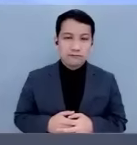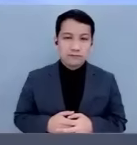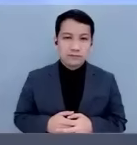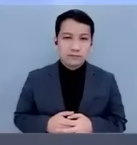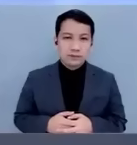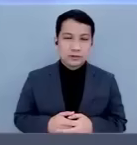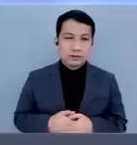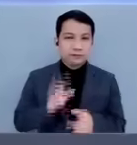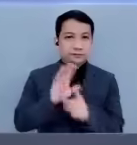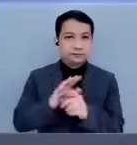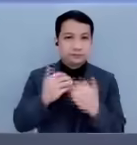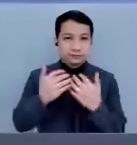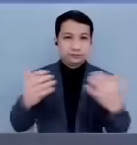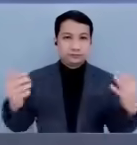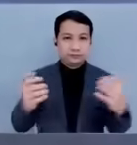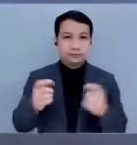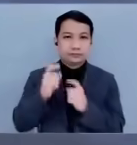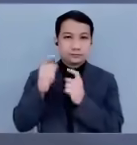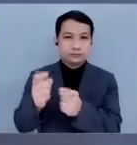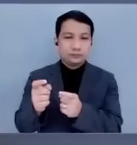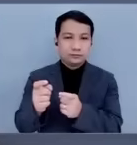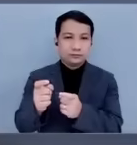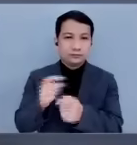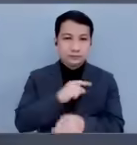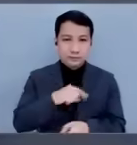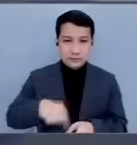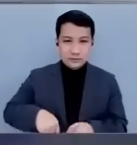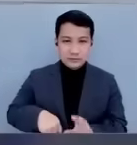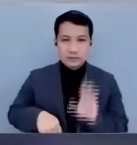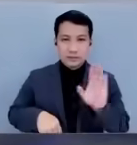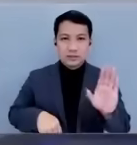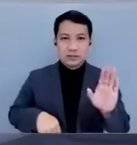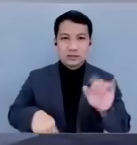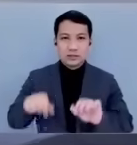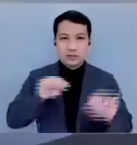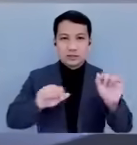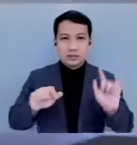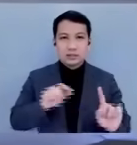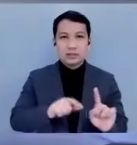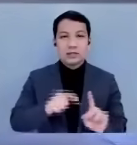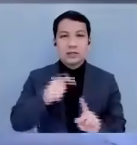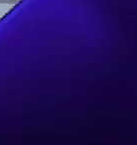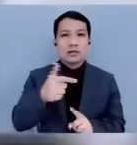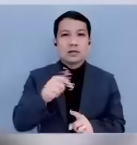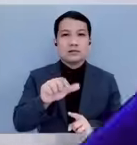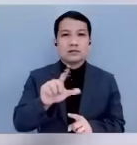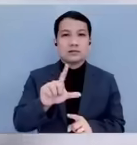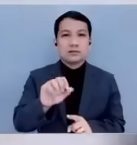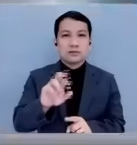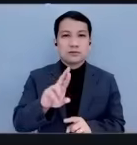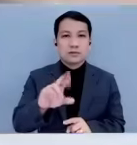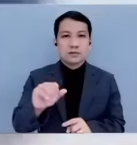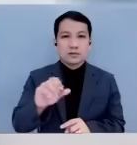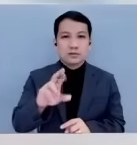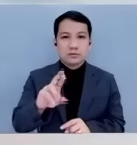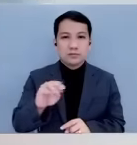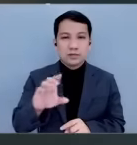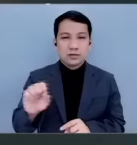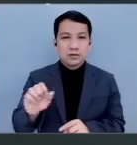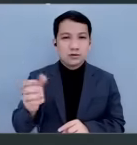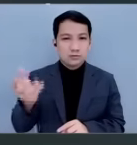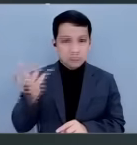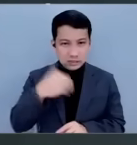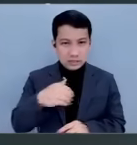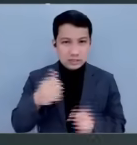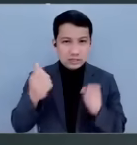Star-studded ang tribute to the Queen na pagpupugay sa batikang aktres si Gloria Romero. Ang grande ang event na